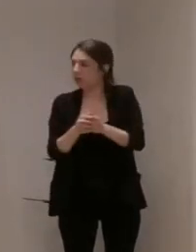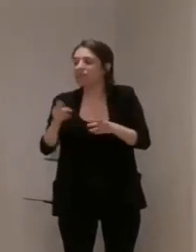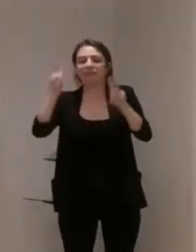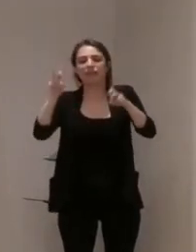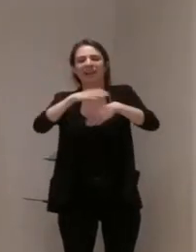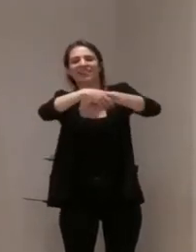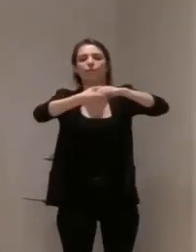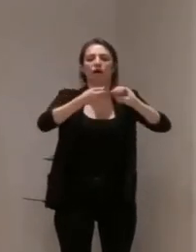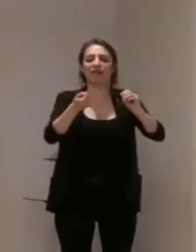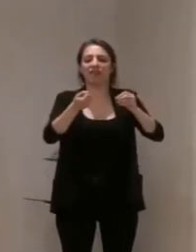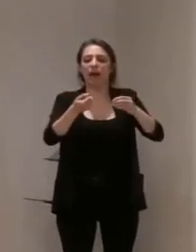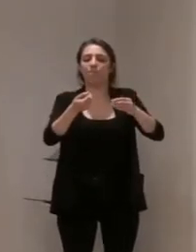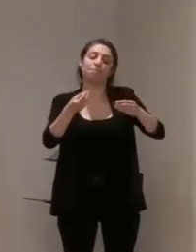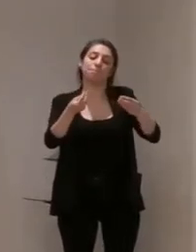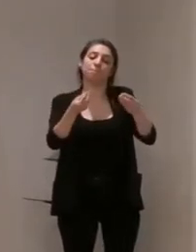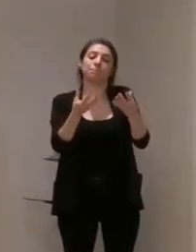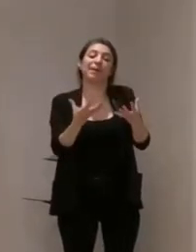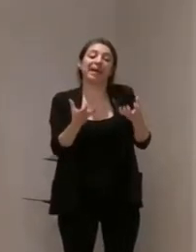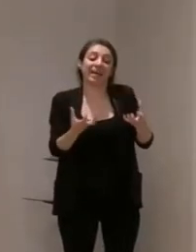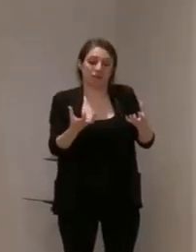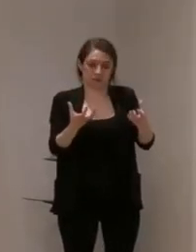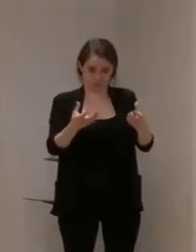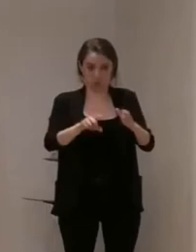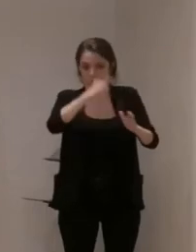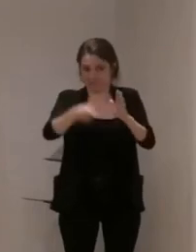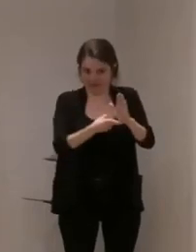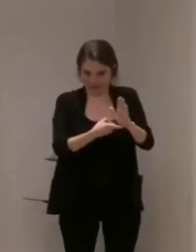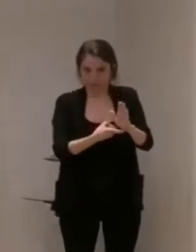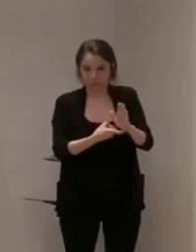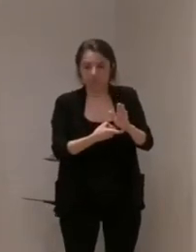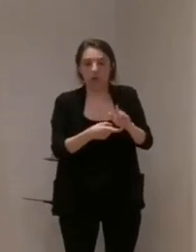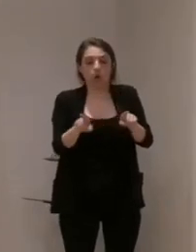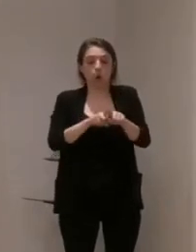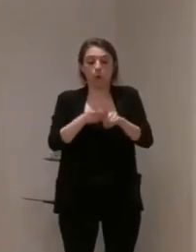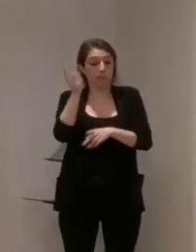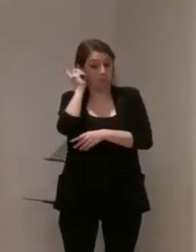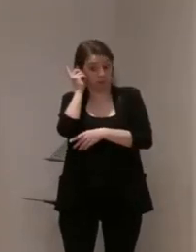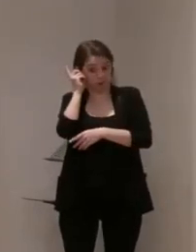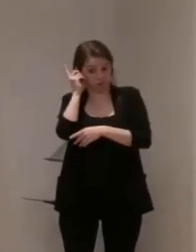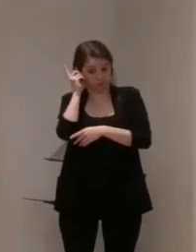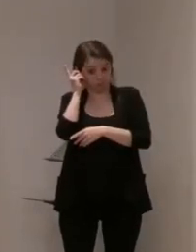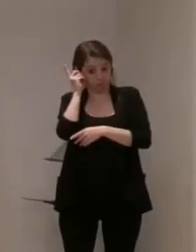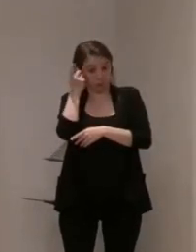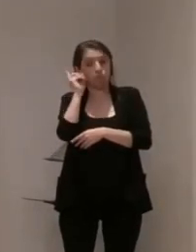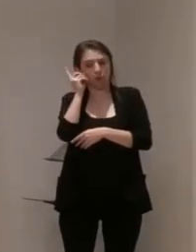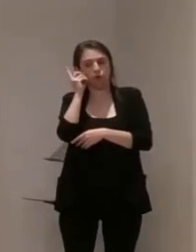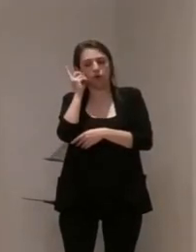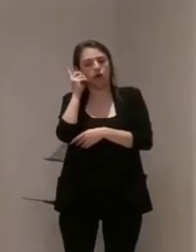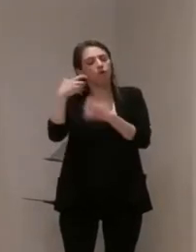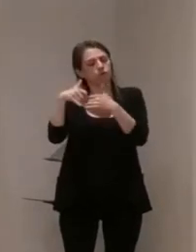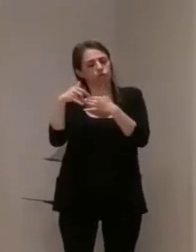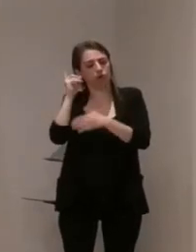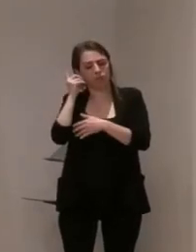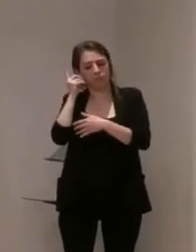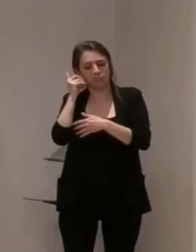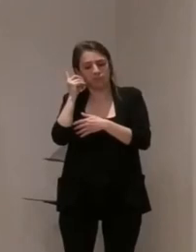plena, que ens diuen dies que dia no, és com un telèfon mòbil que funciona, però hi ha